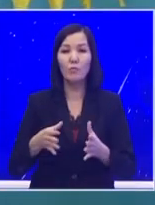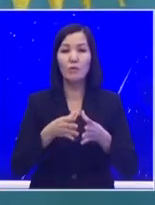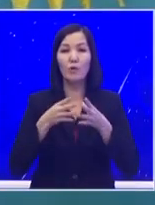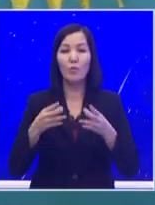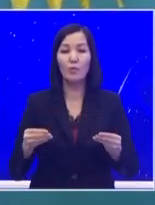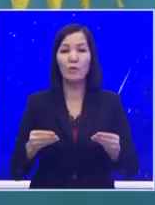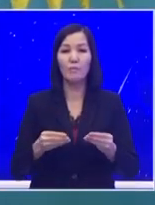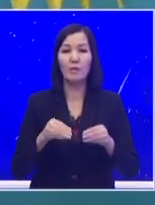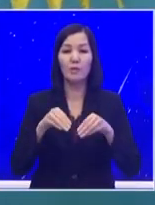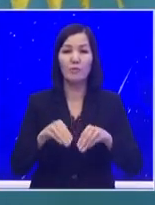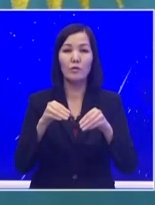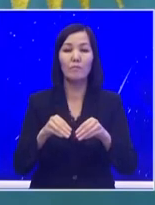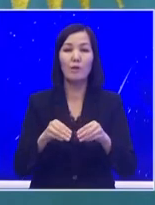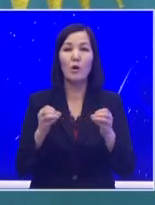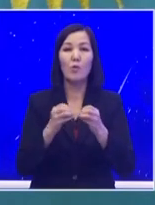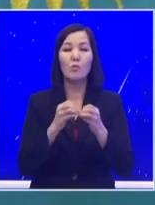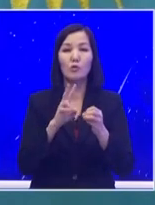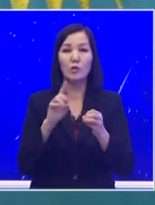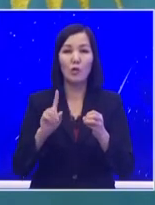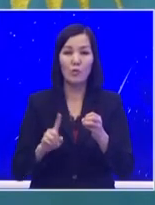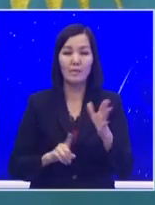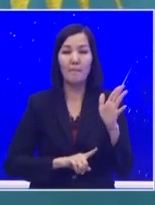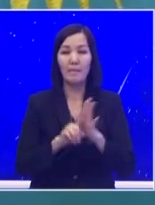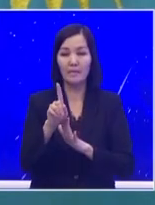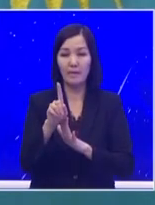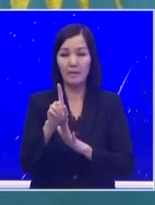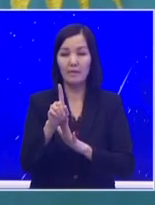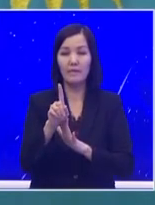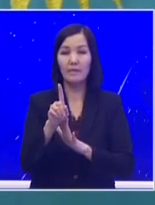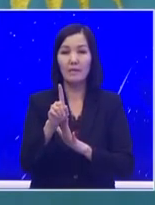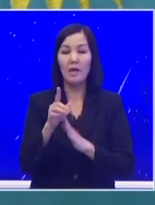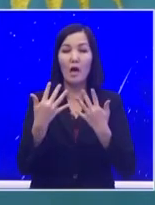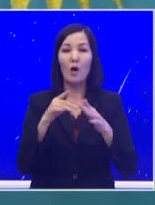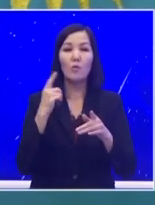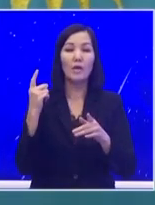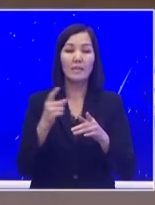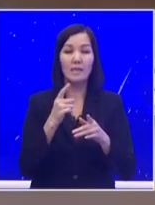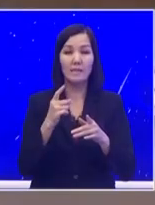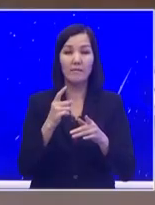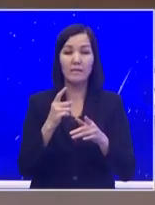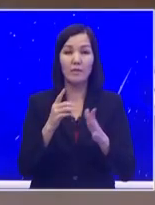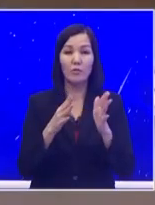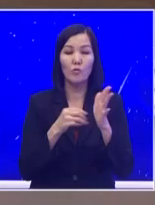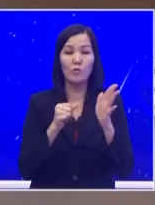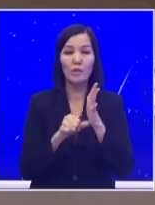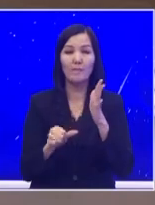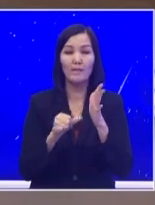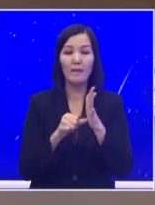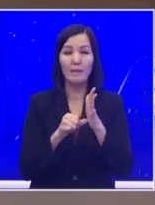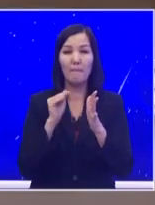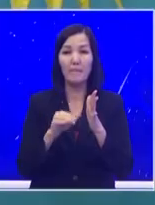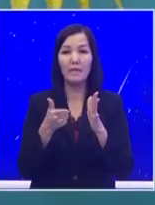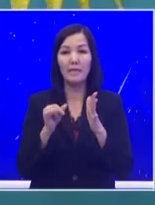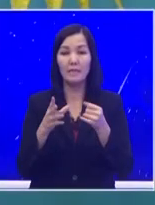дала жұмыстары 10 наурыздан басталды. Ауыл шаруашылығы дақылдары 966 мың